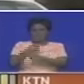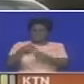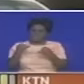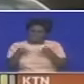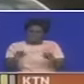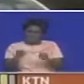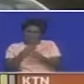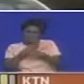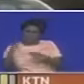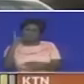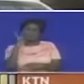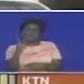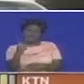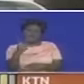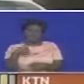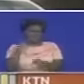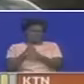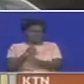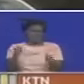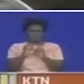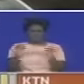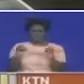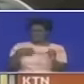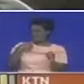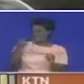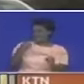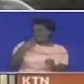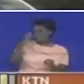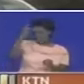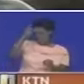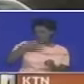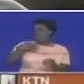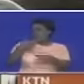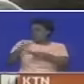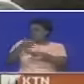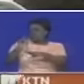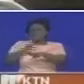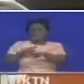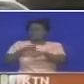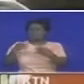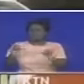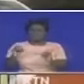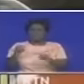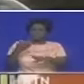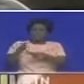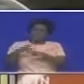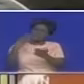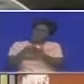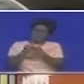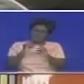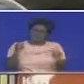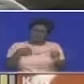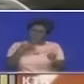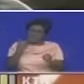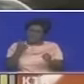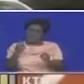1. Form 1 pia sikufanya vizuri. So nikaambia wazazi wangu wasipoteze muda kupoteza pesa ya form 1 mpaka form 4 wanisomeshe